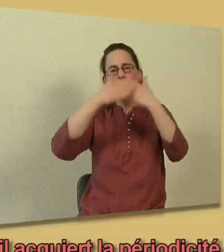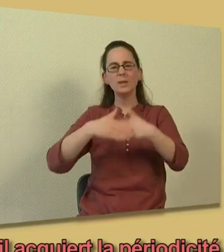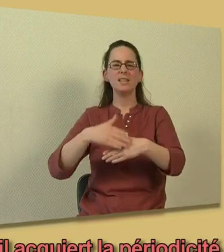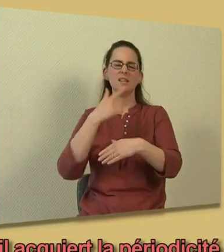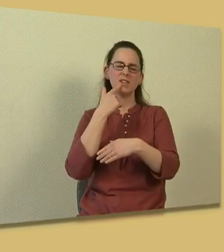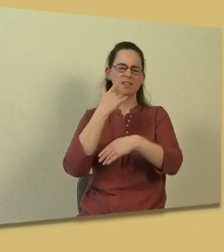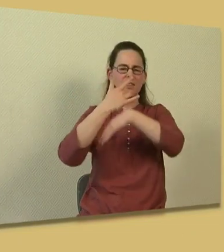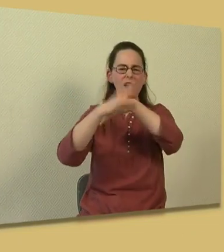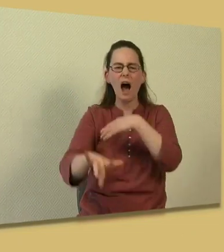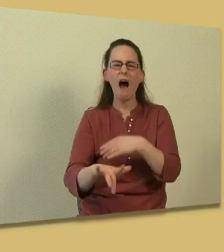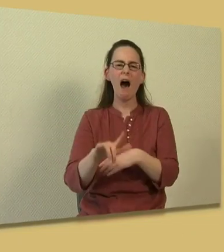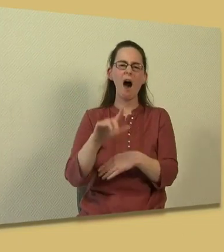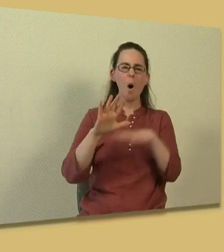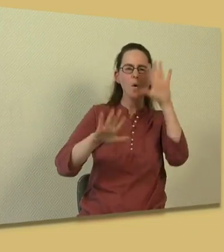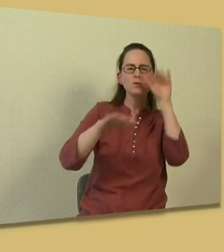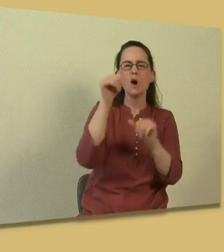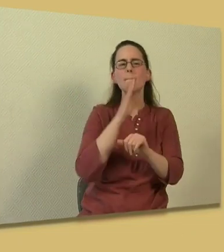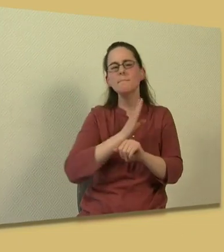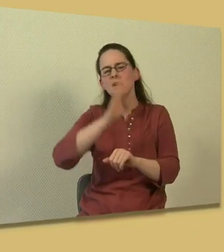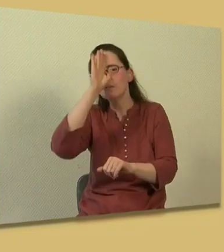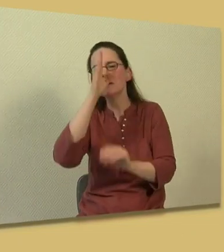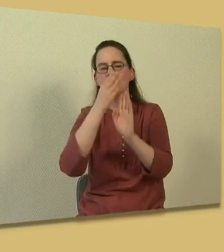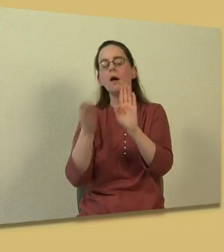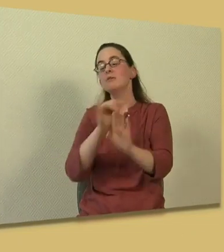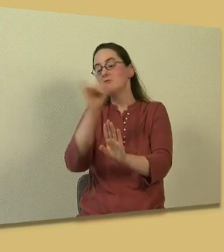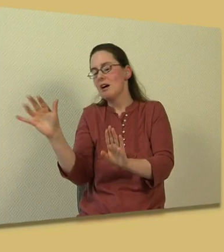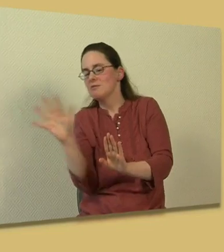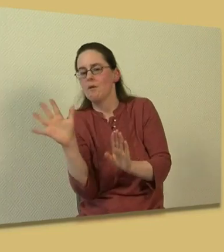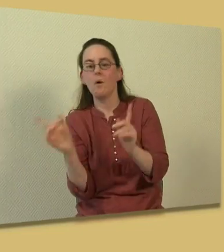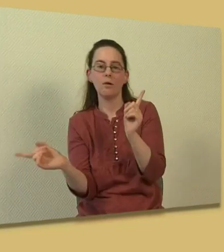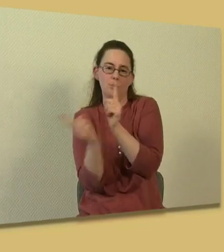complètement la périodicité jour-nuit.